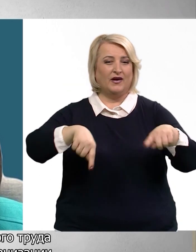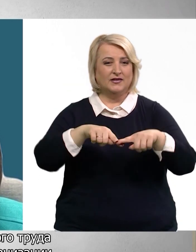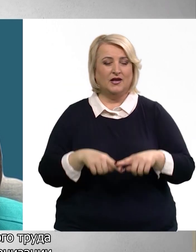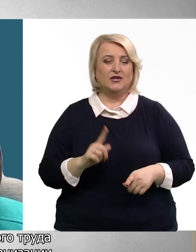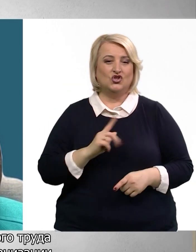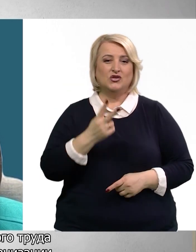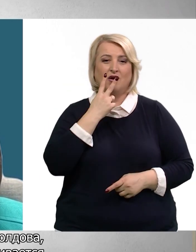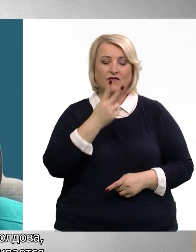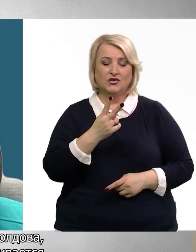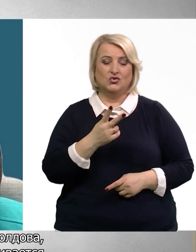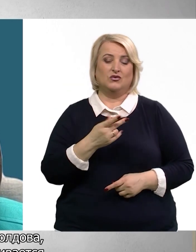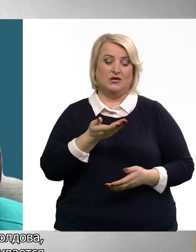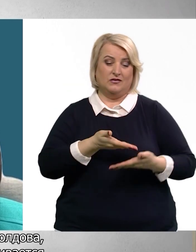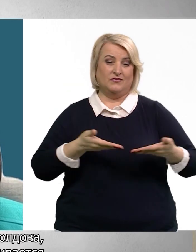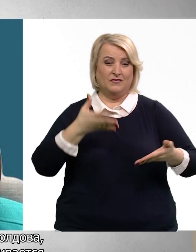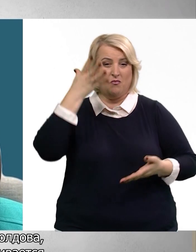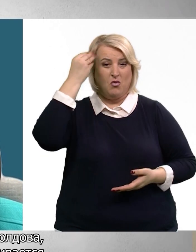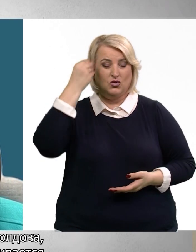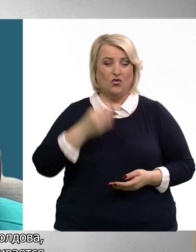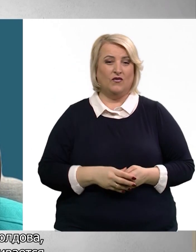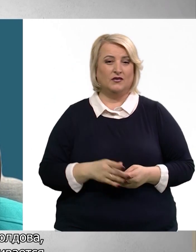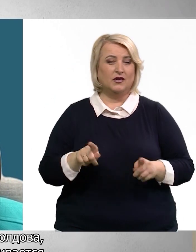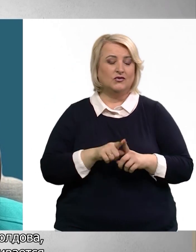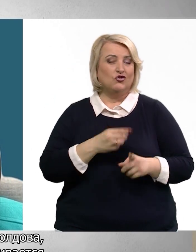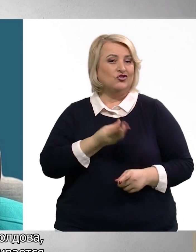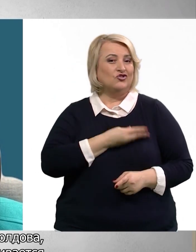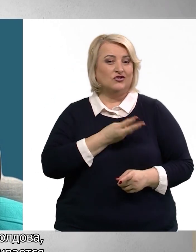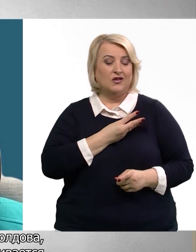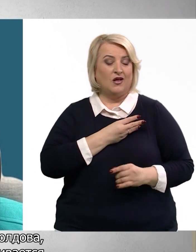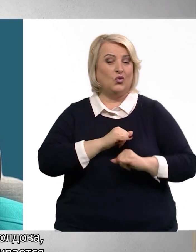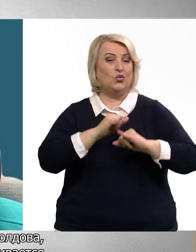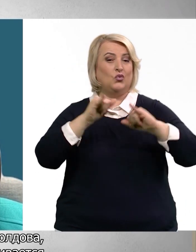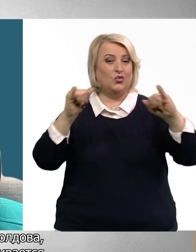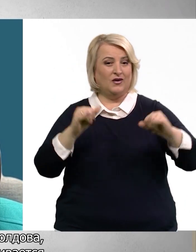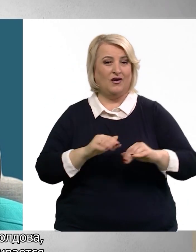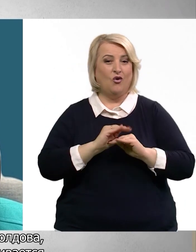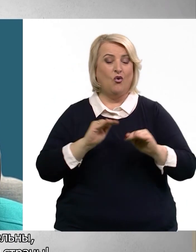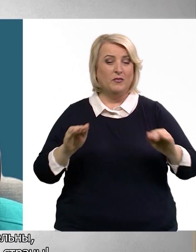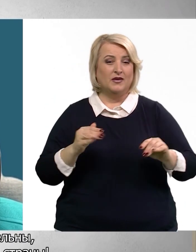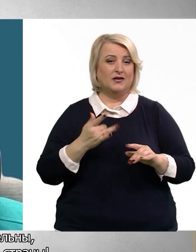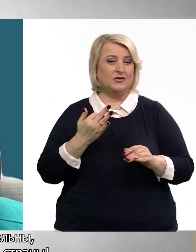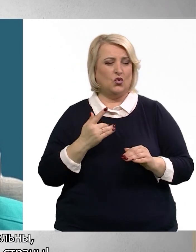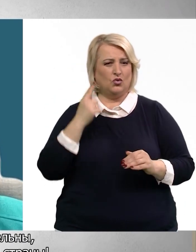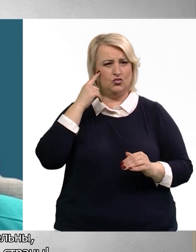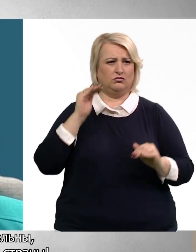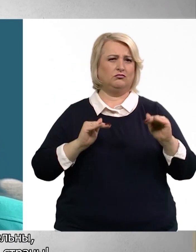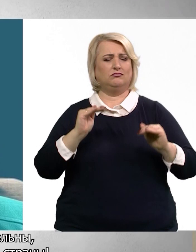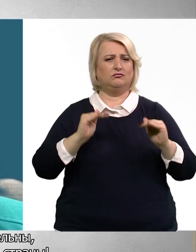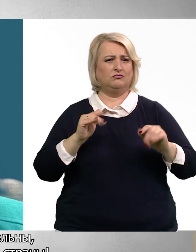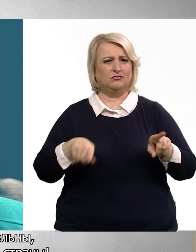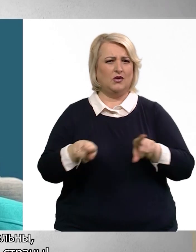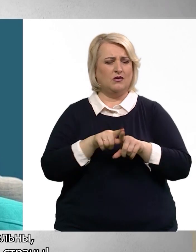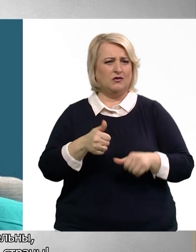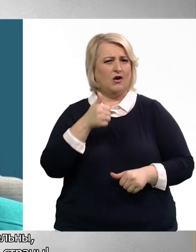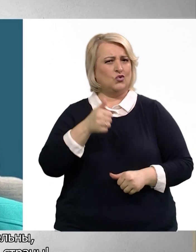această organizație, ceea ce am văzut și vedem noi în Republica Moldova, cu câtă inspirație crește copiii ăștia, cât de echilibrați